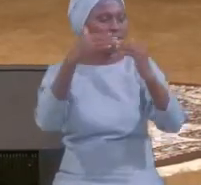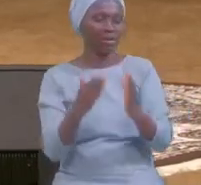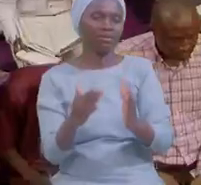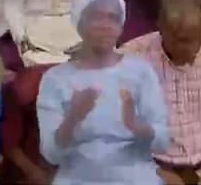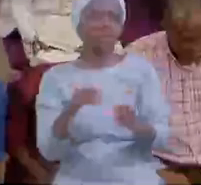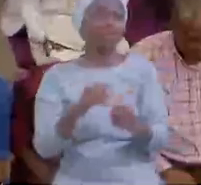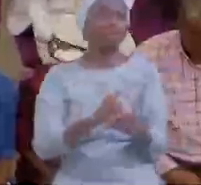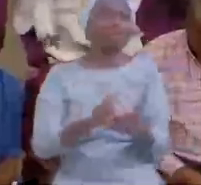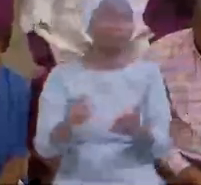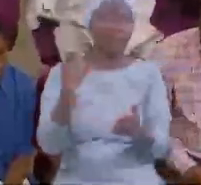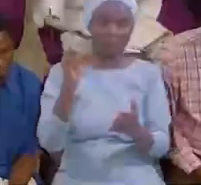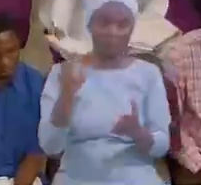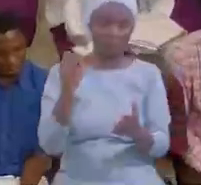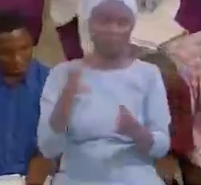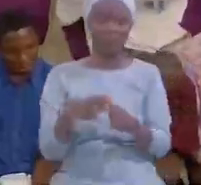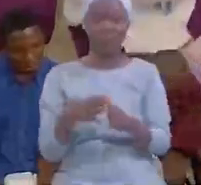12. Jésus dit,